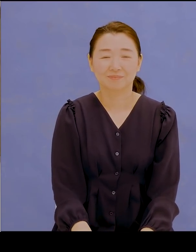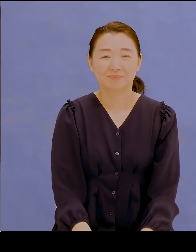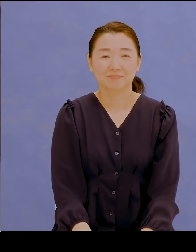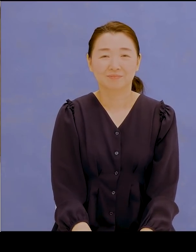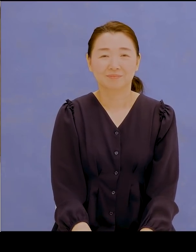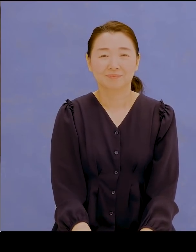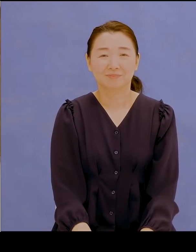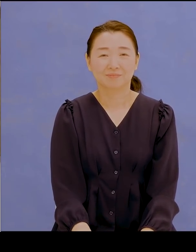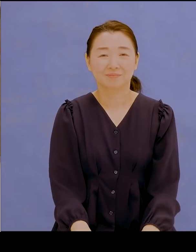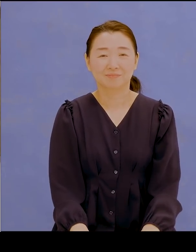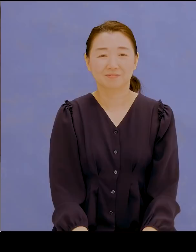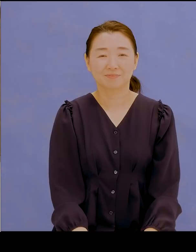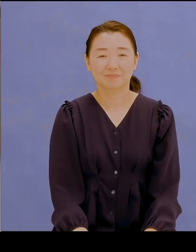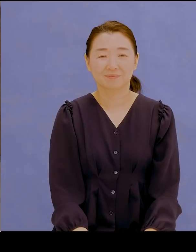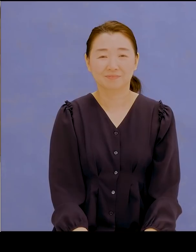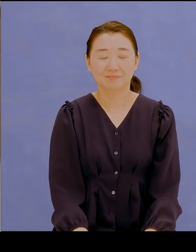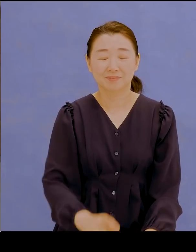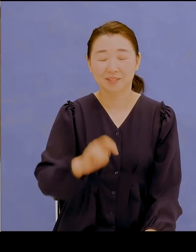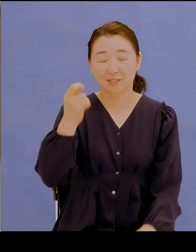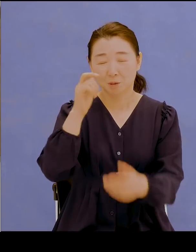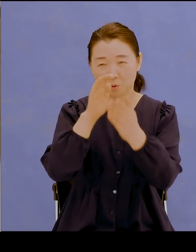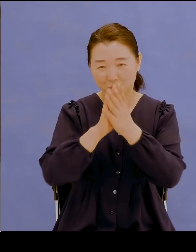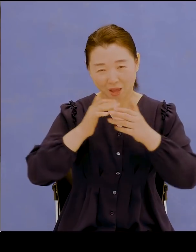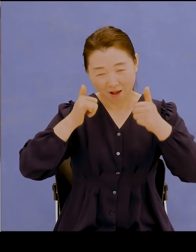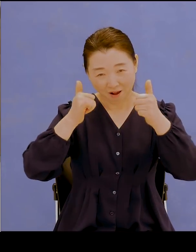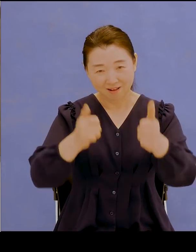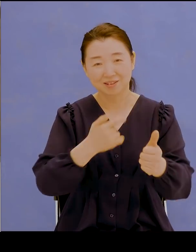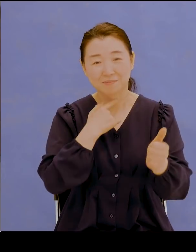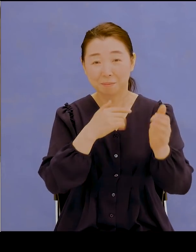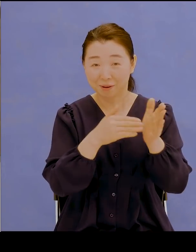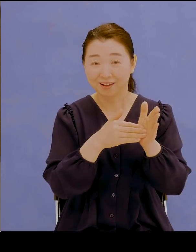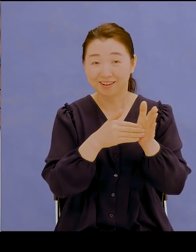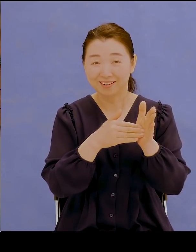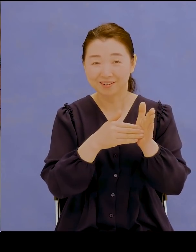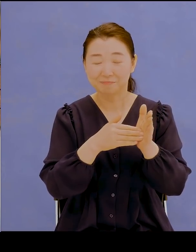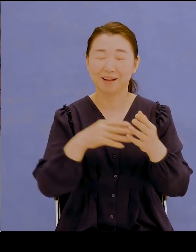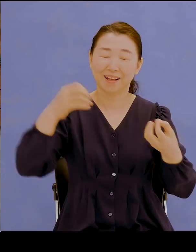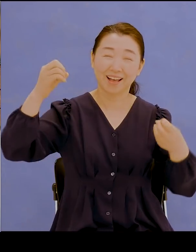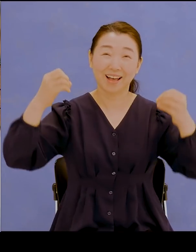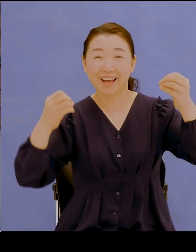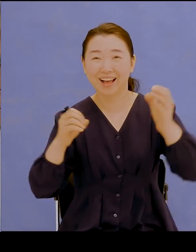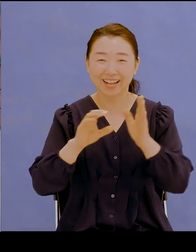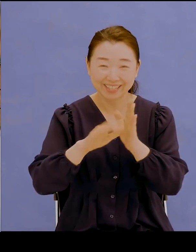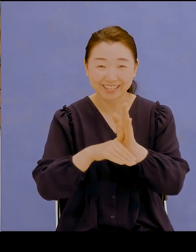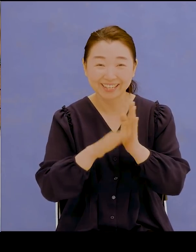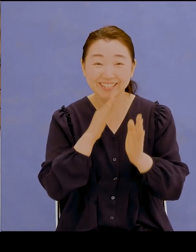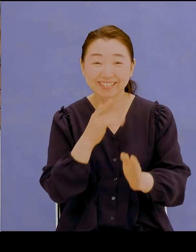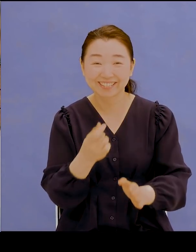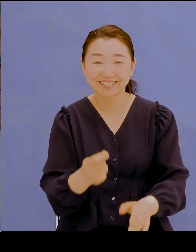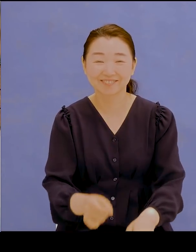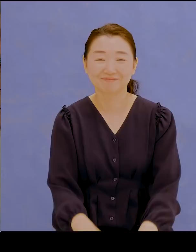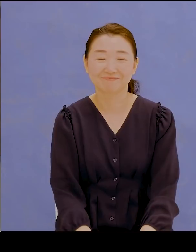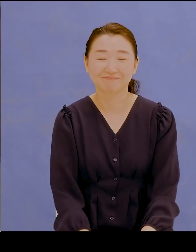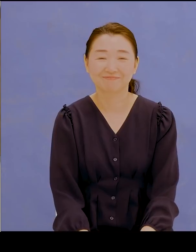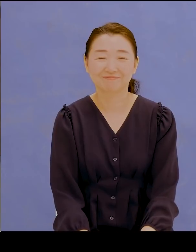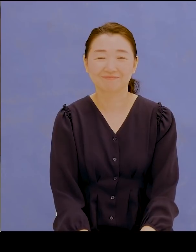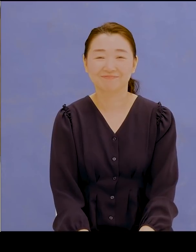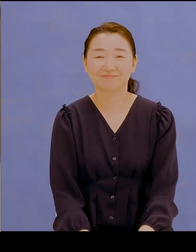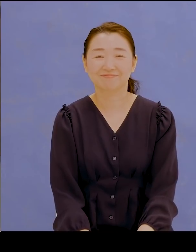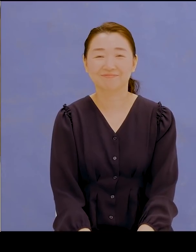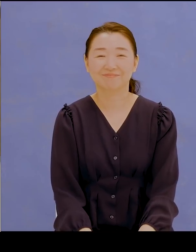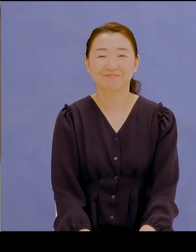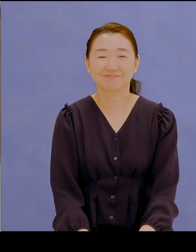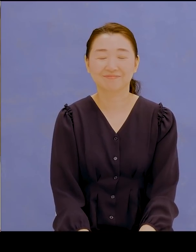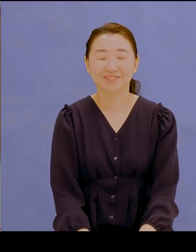제가 이제 새벽기도 열심히 달렸잖아요. 네네. 이렇게 막 이럴 때요. 네. 이거 춤출 때.